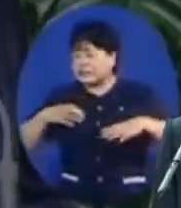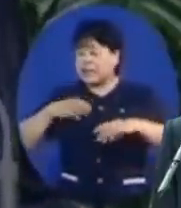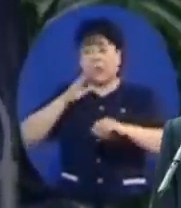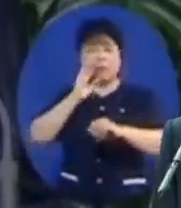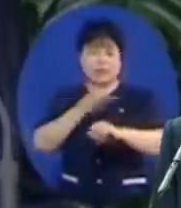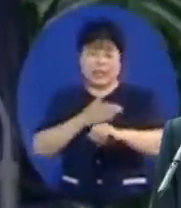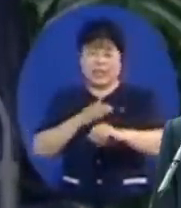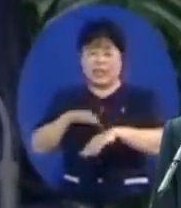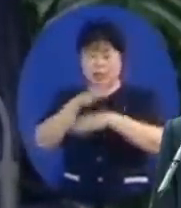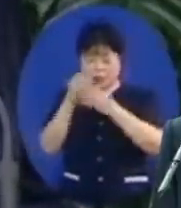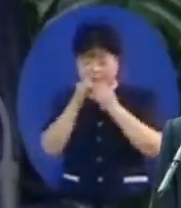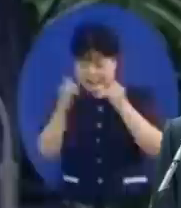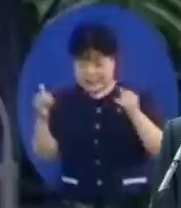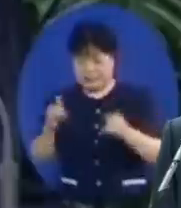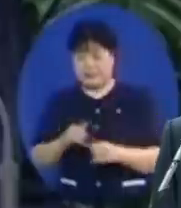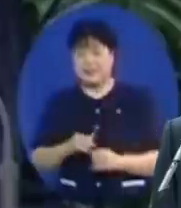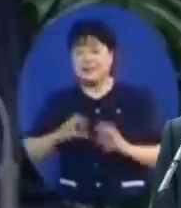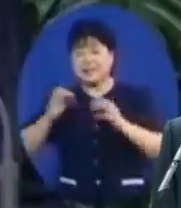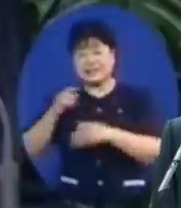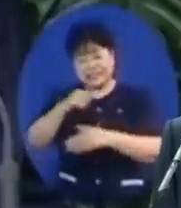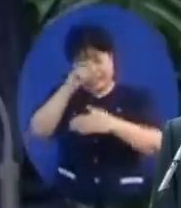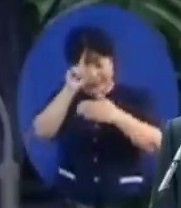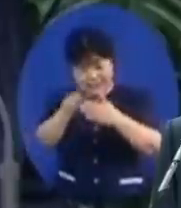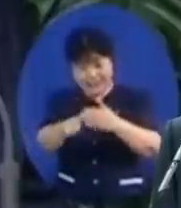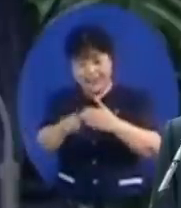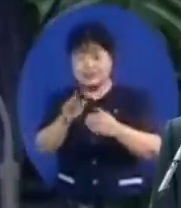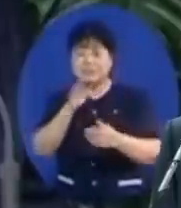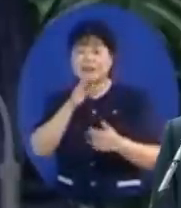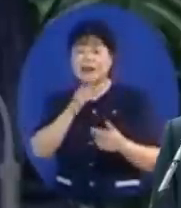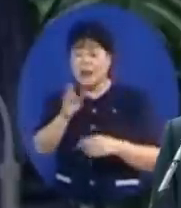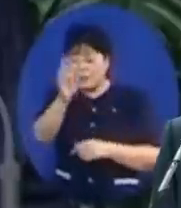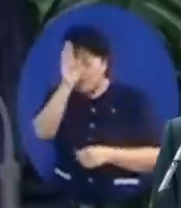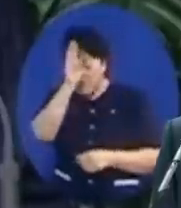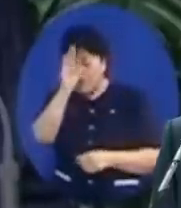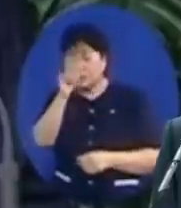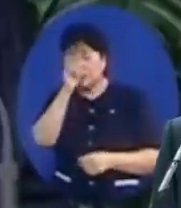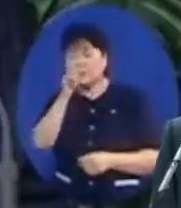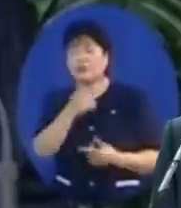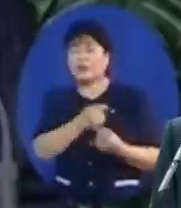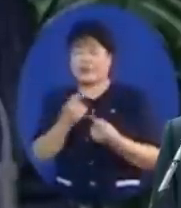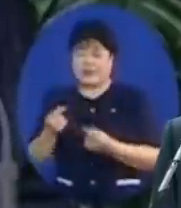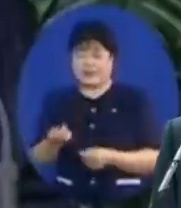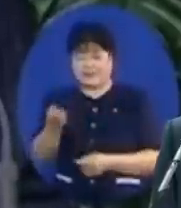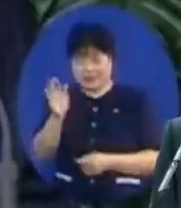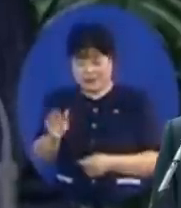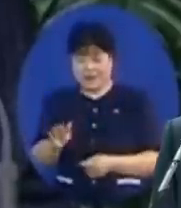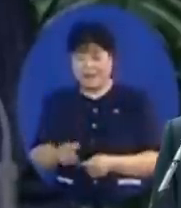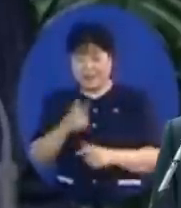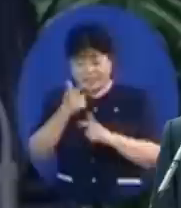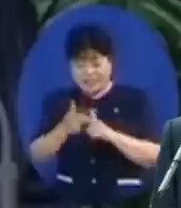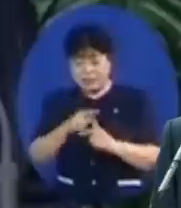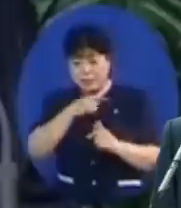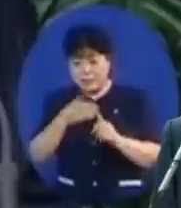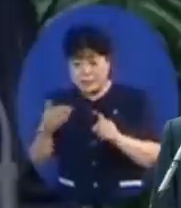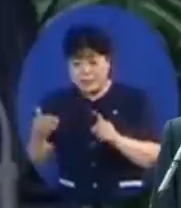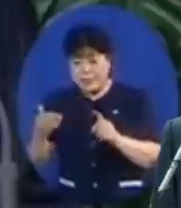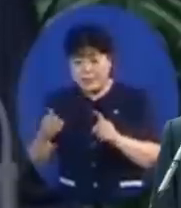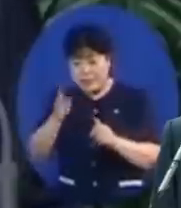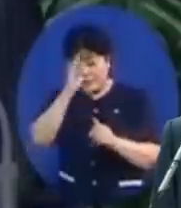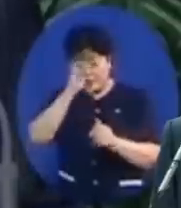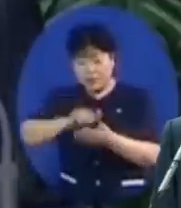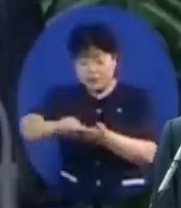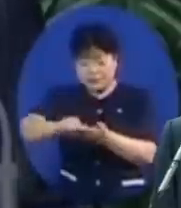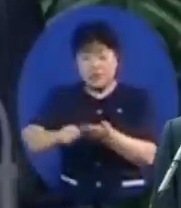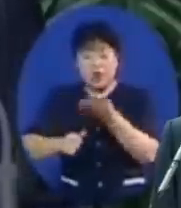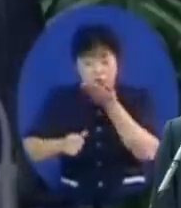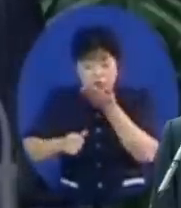모든 사람이 다 이 세상에 살면서 병되는 것입니다. 그러나 예수님의 피가 그 병을